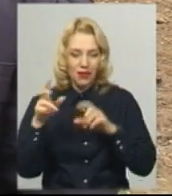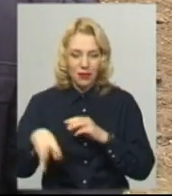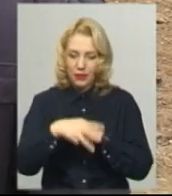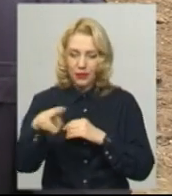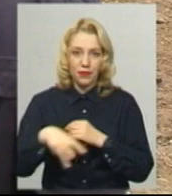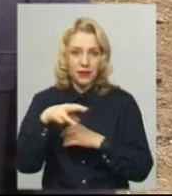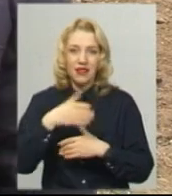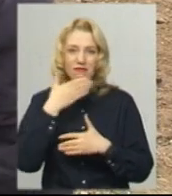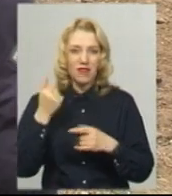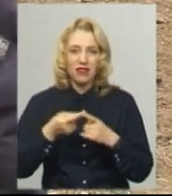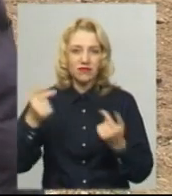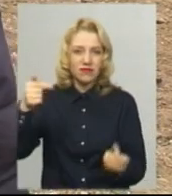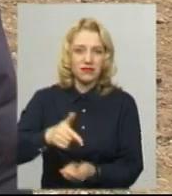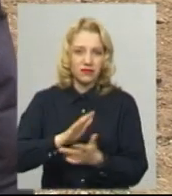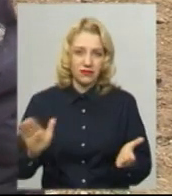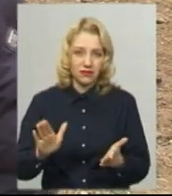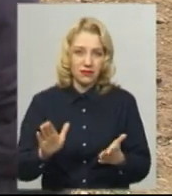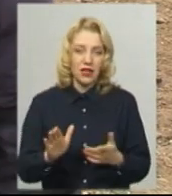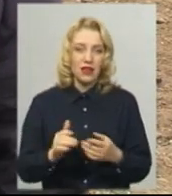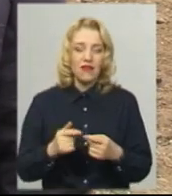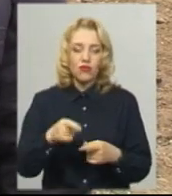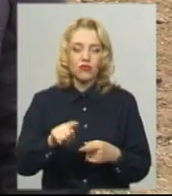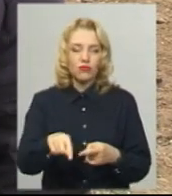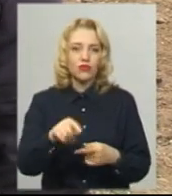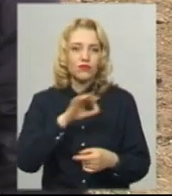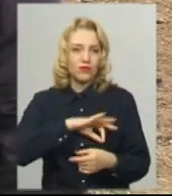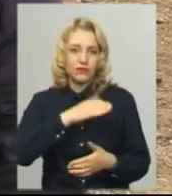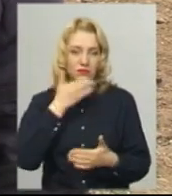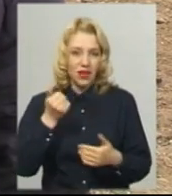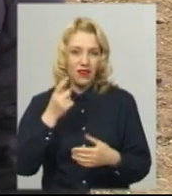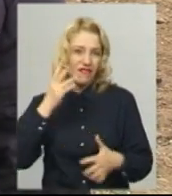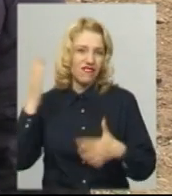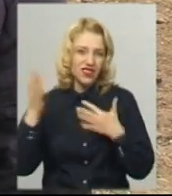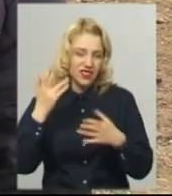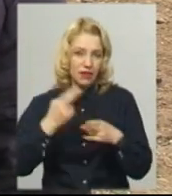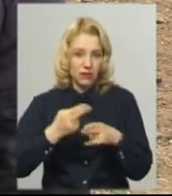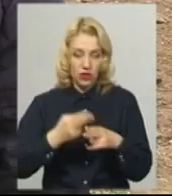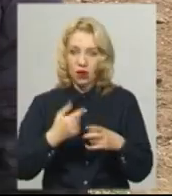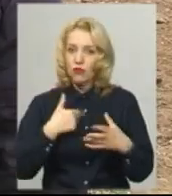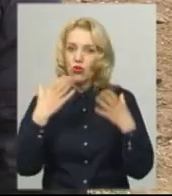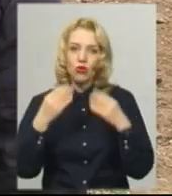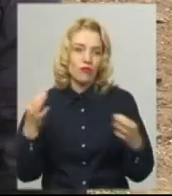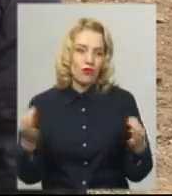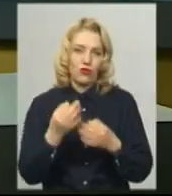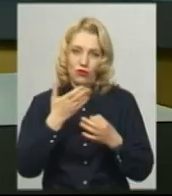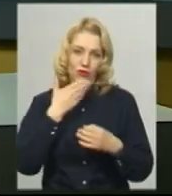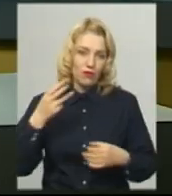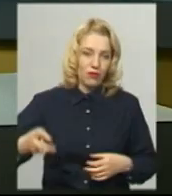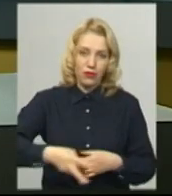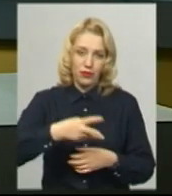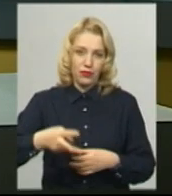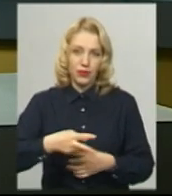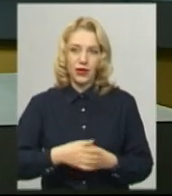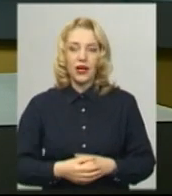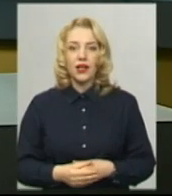мішає, знижує ефективність роботи і вітри, так що ми днем ніколи не працюємо.